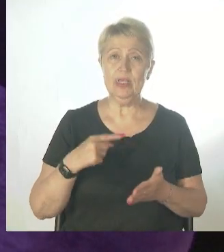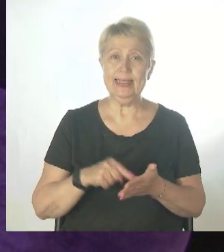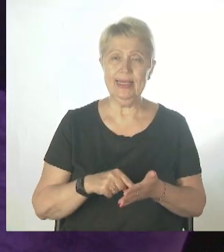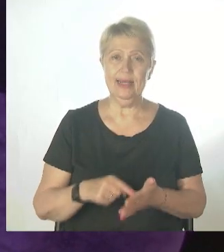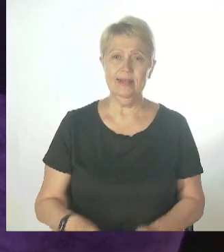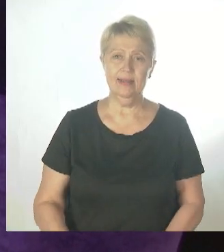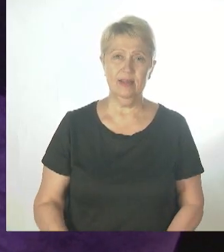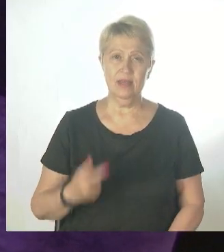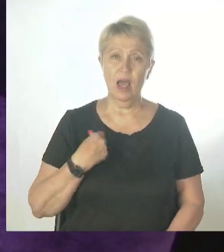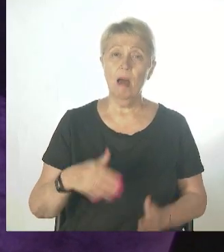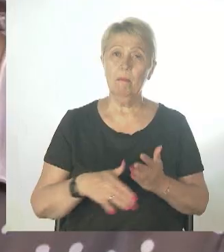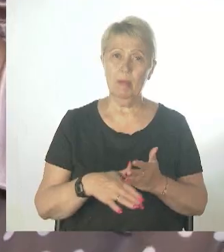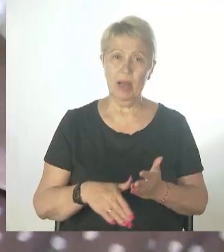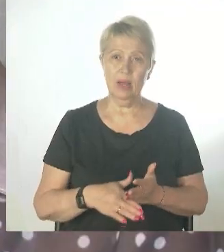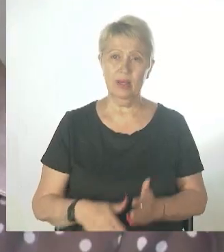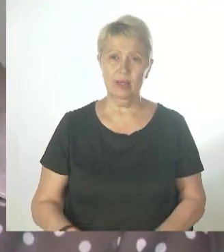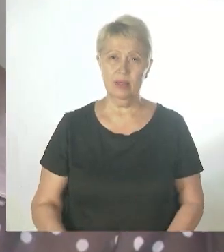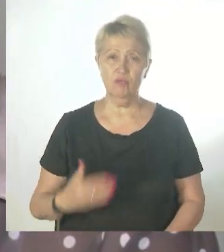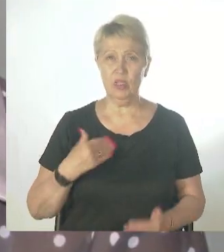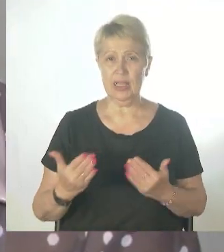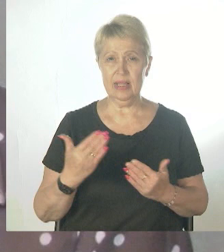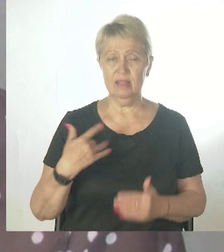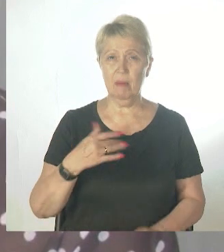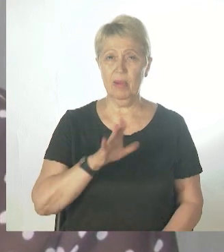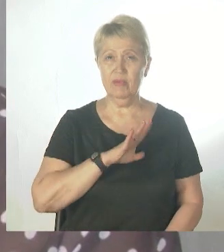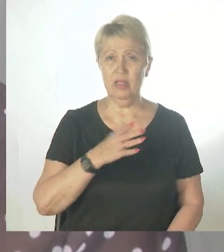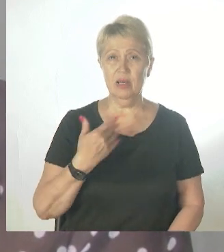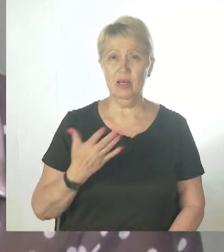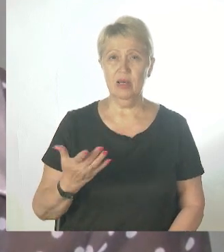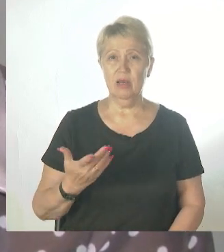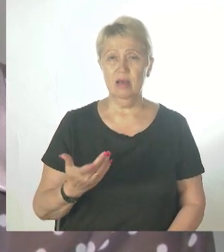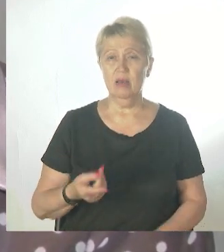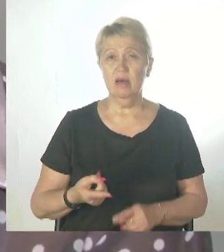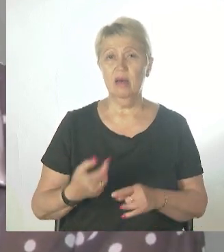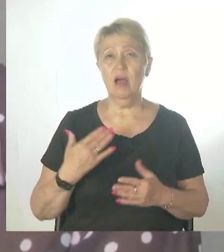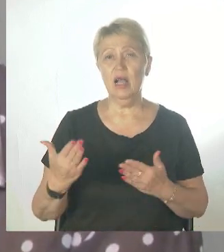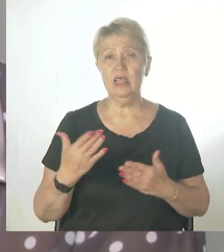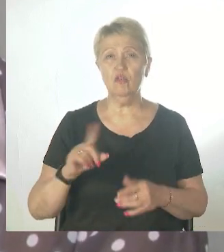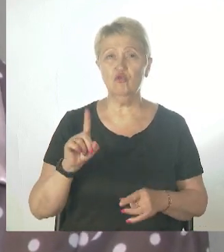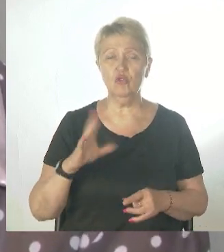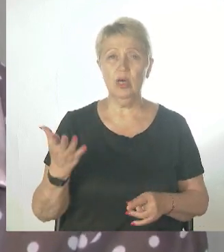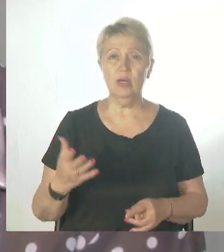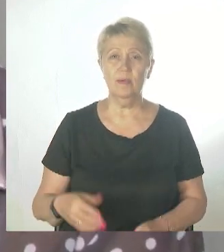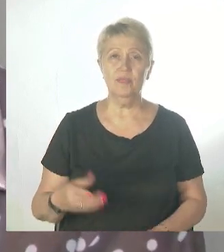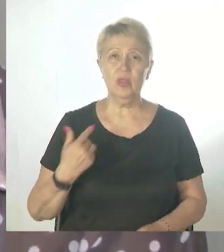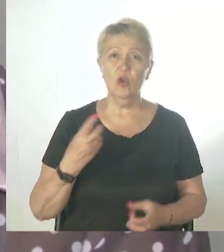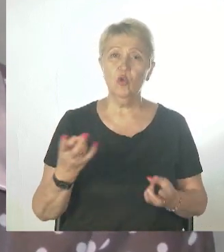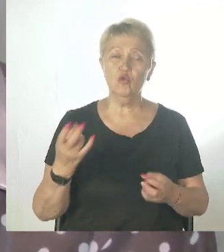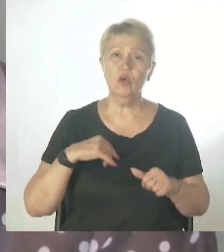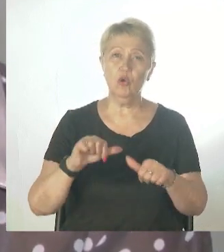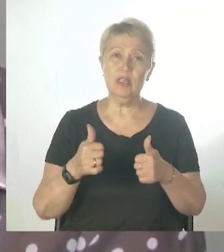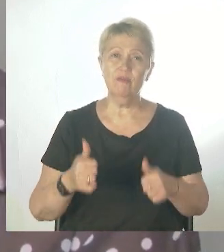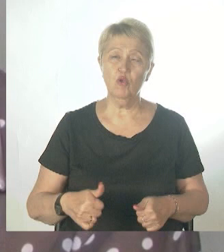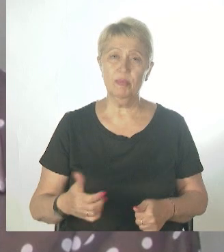я помогала. Ну, иногда бывало, вот, как бы чисто технически, где-то что-то, допустим, оформить,